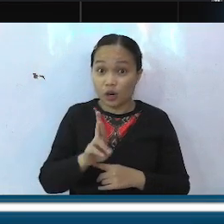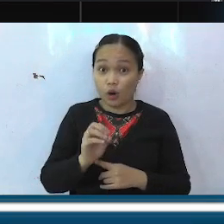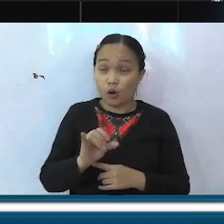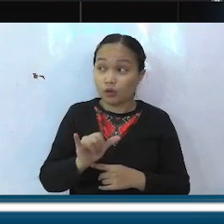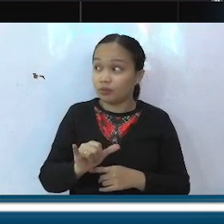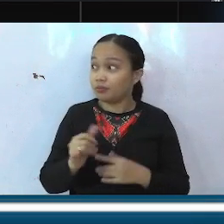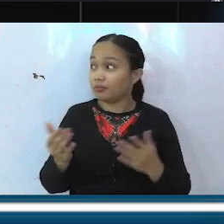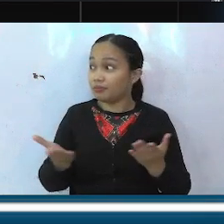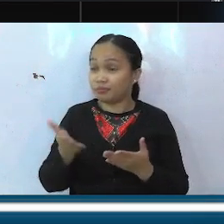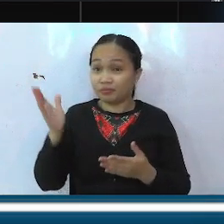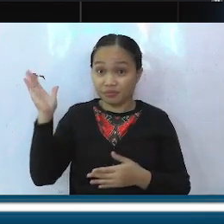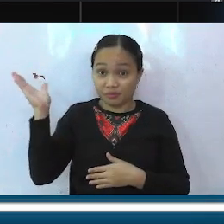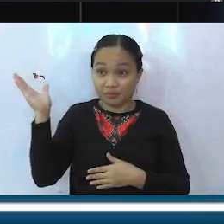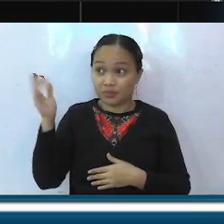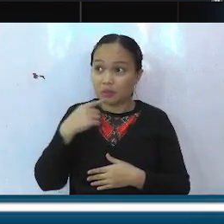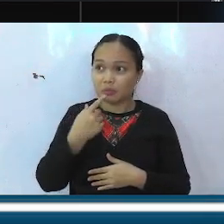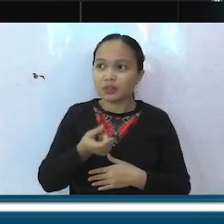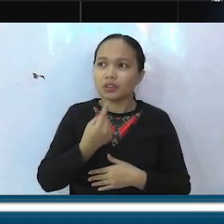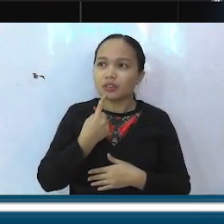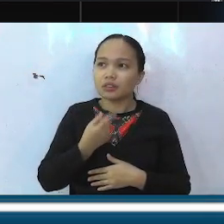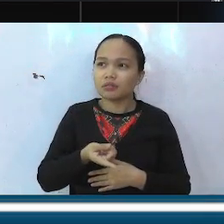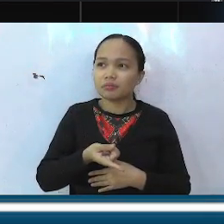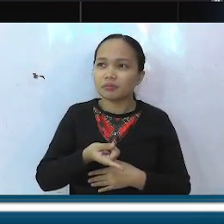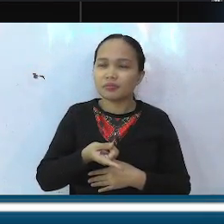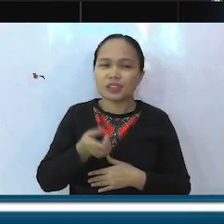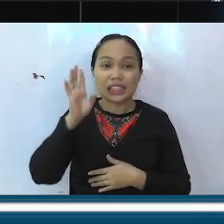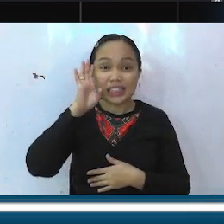Sir Roy here is my witness.